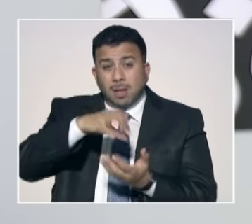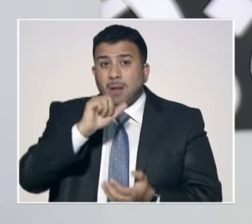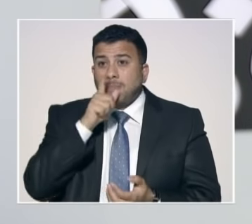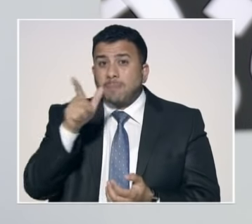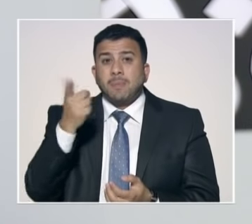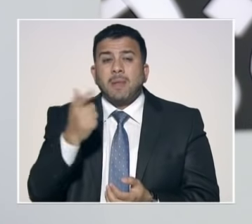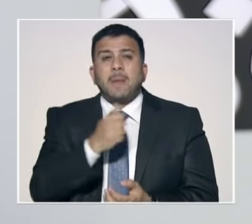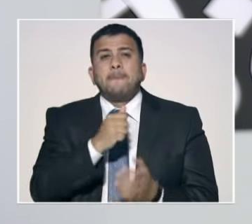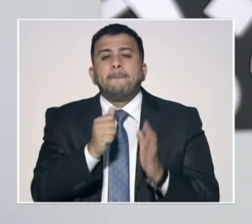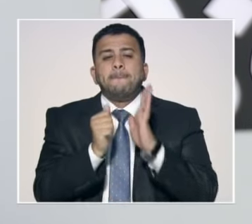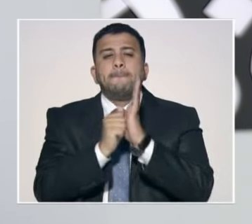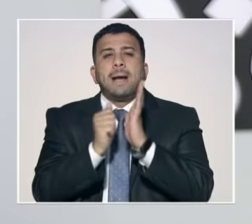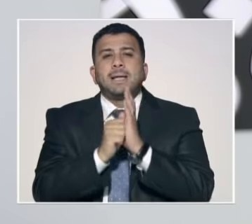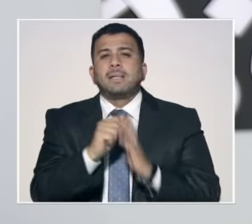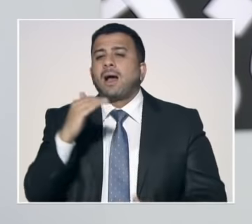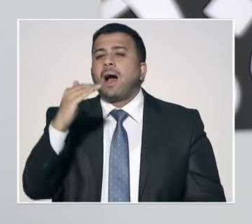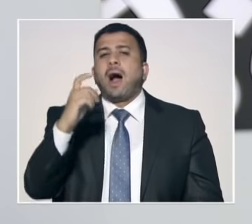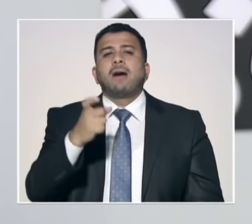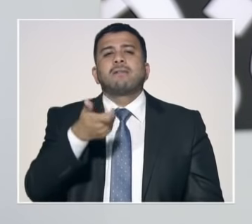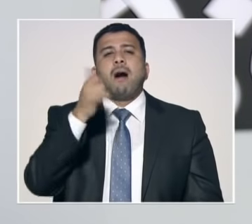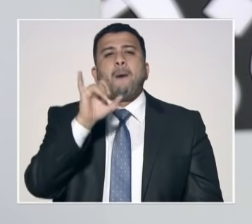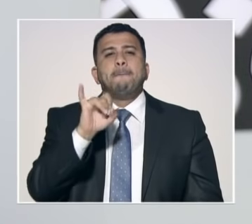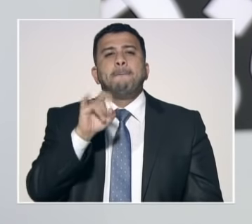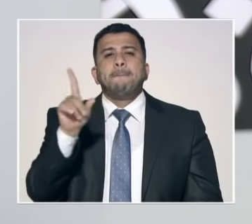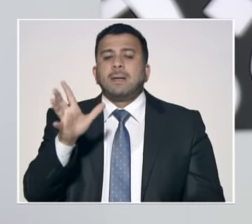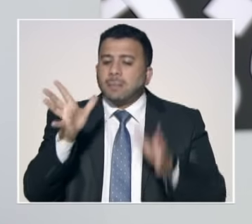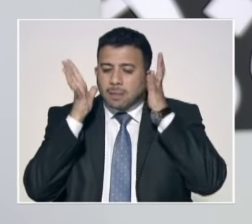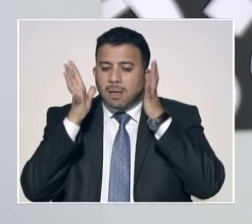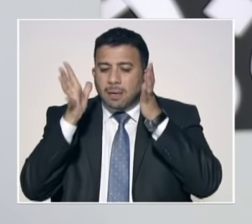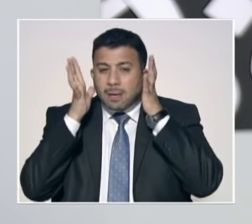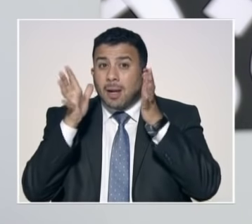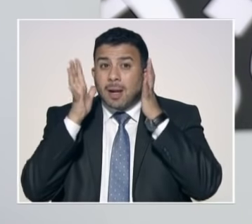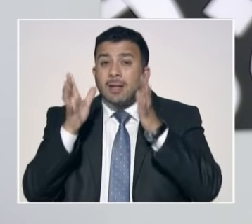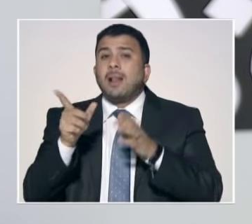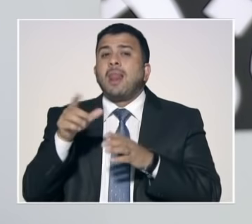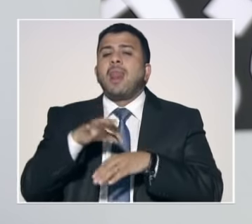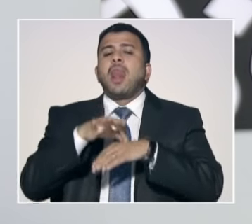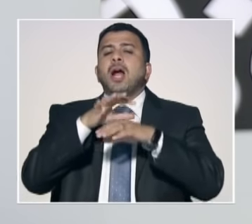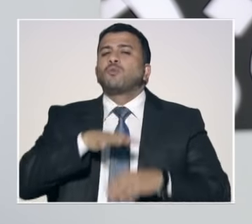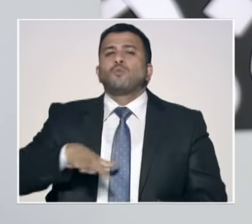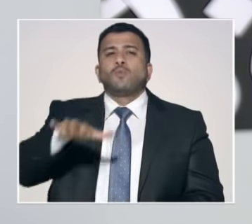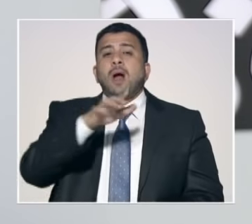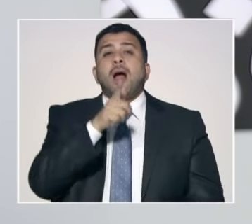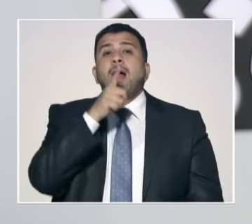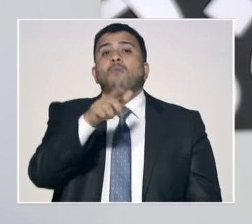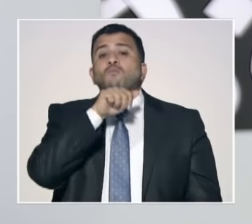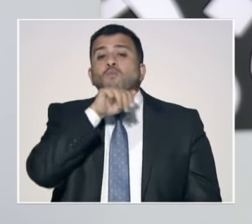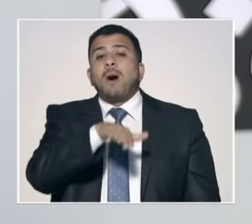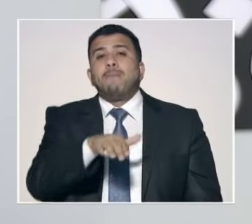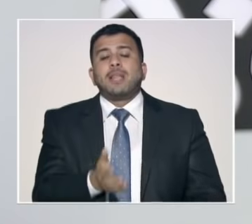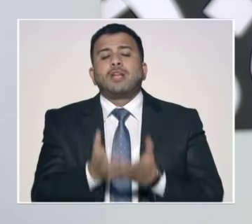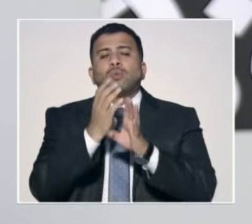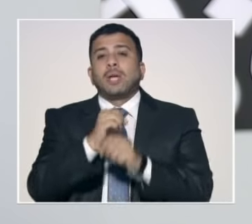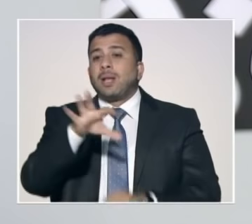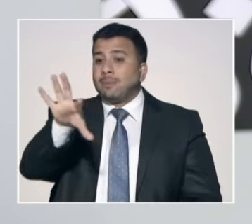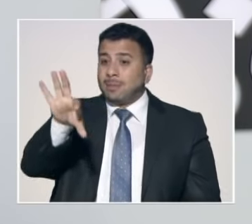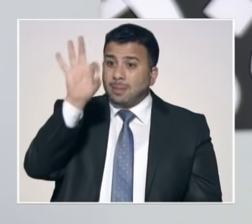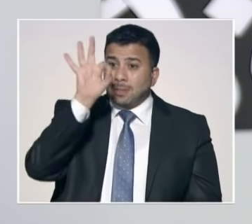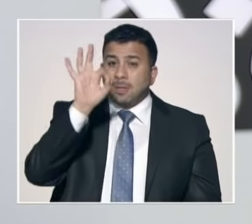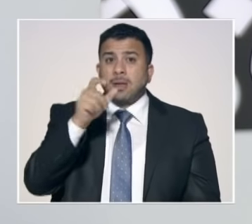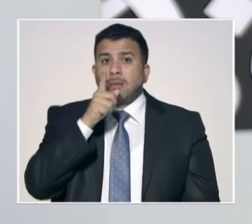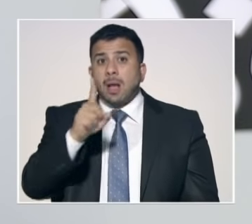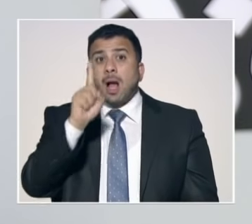البيت الحرام قياما للناس، ولذلك النبي عليه الصلاة والسلام حينما بعثه الله استقبل